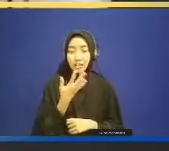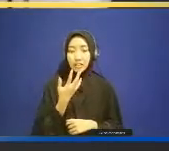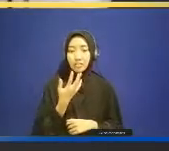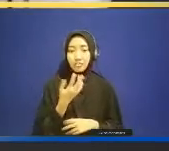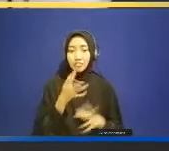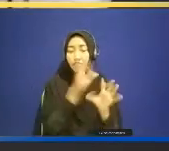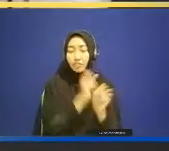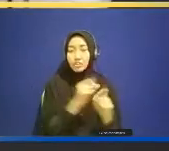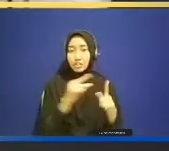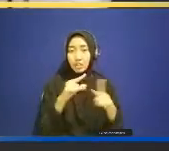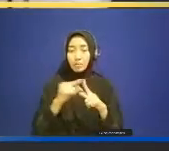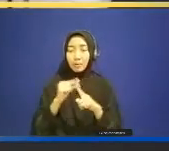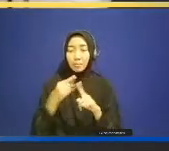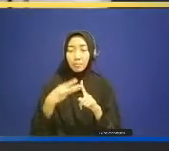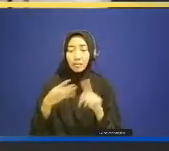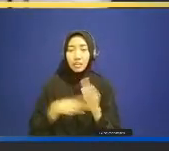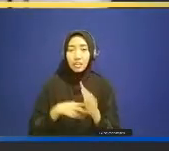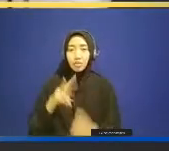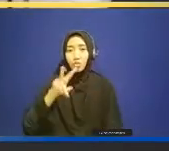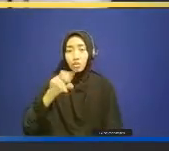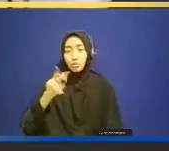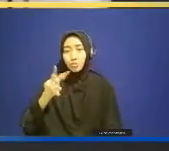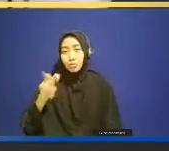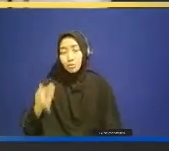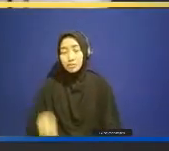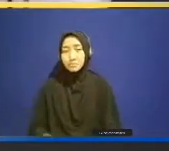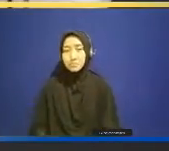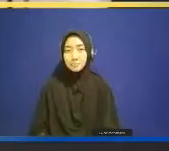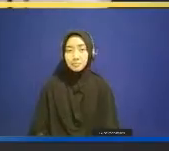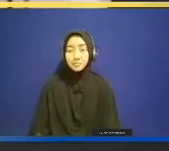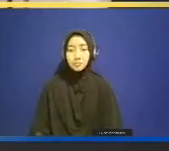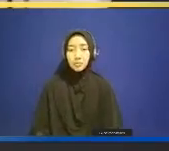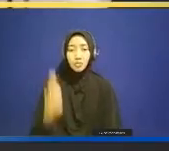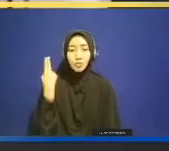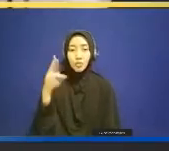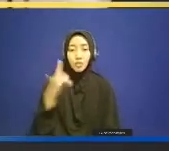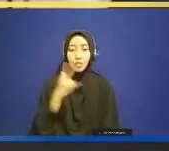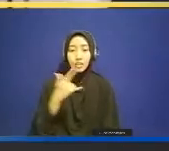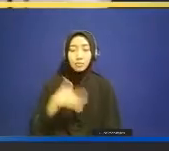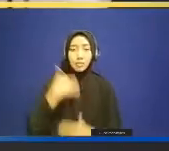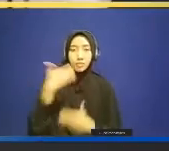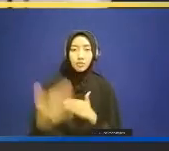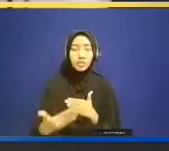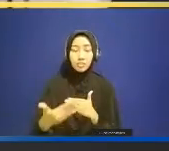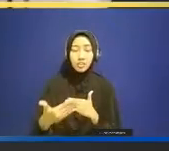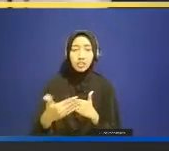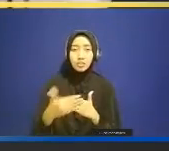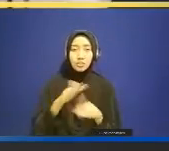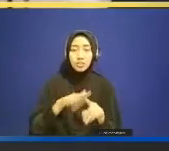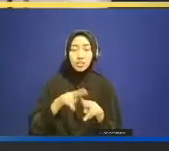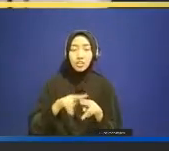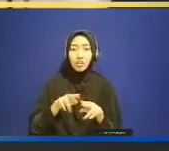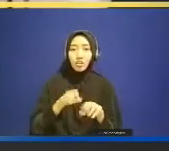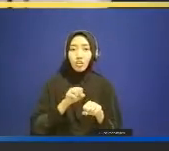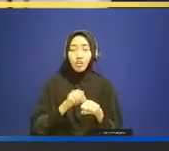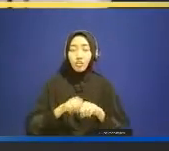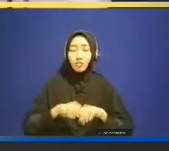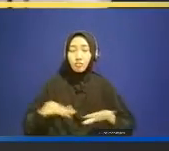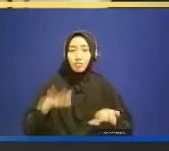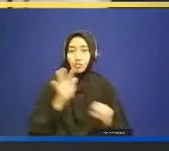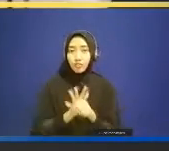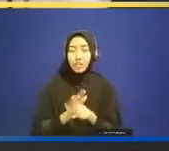fokus APBN 2022 untuk tetap melanjutkan pelayanan publik tetapi disisi yang lain